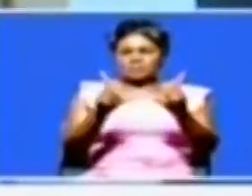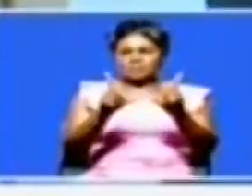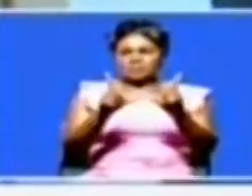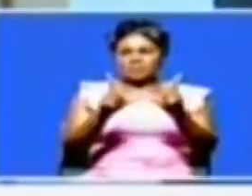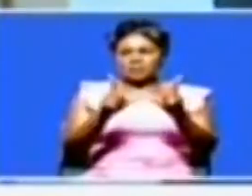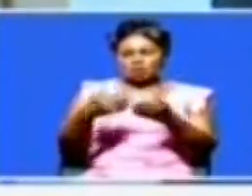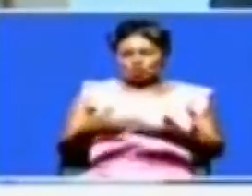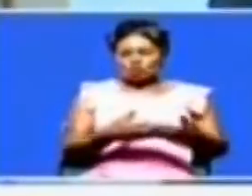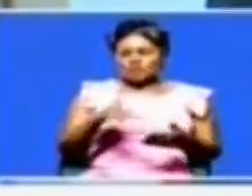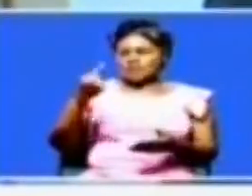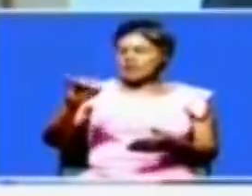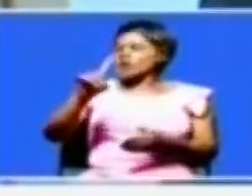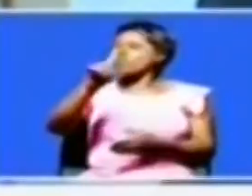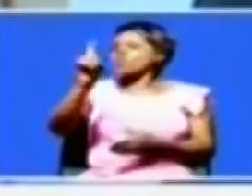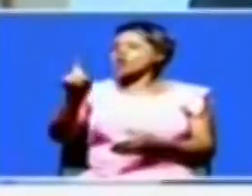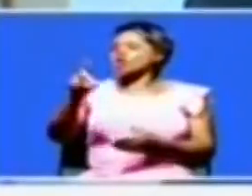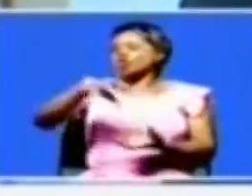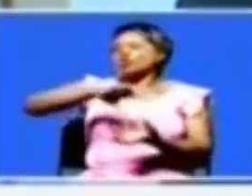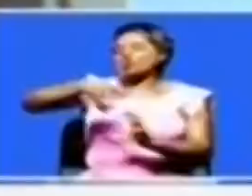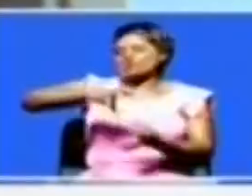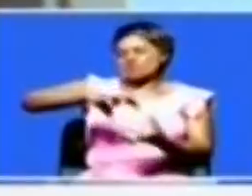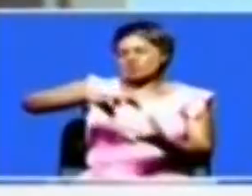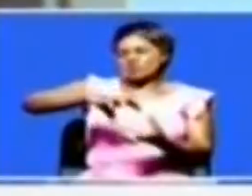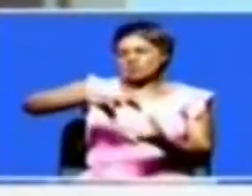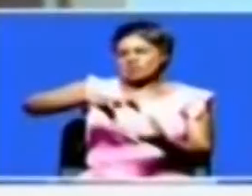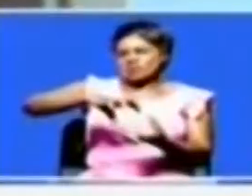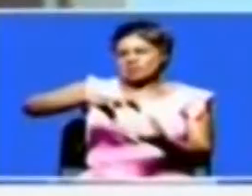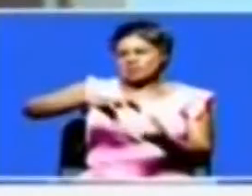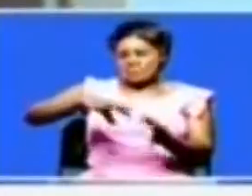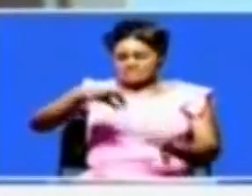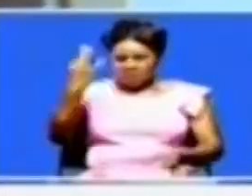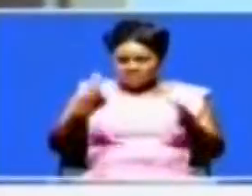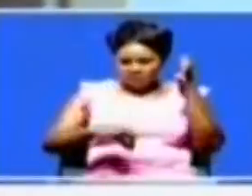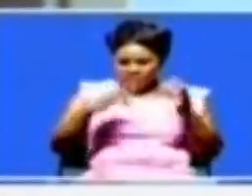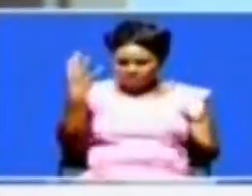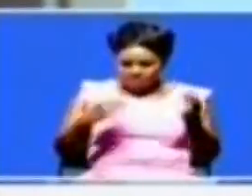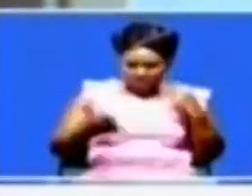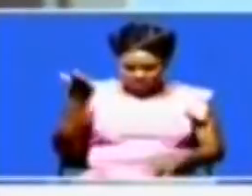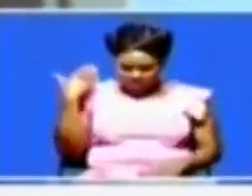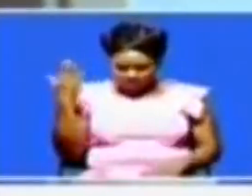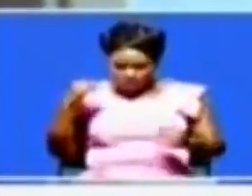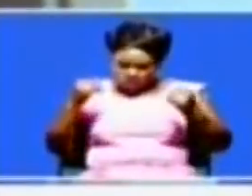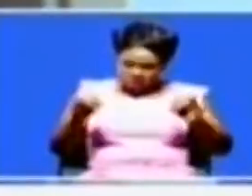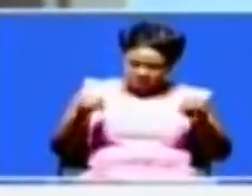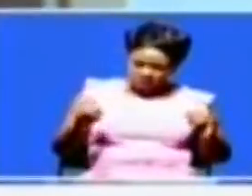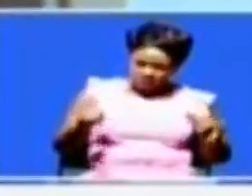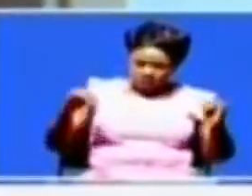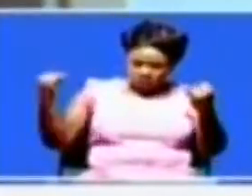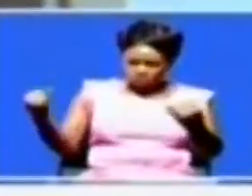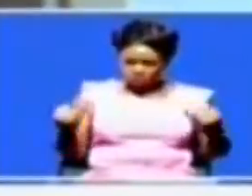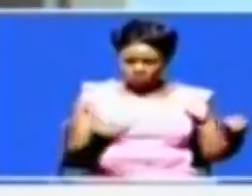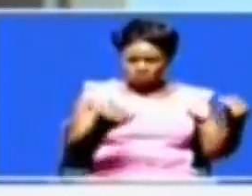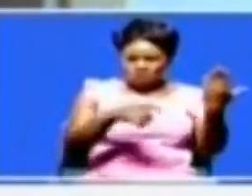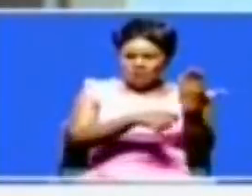Deya, swali lililokuwa na utata kueleweka. In that analysis you tried to introduce the